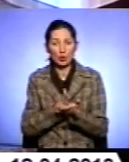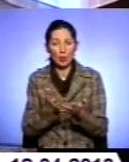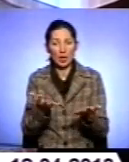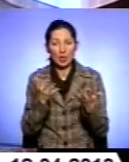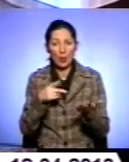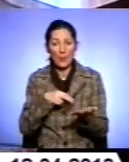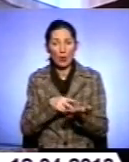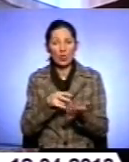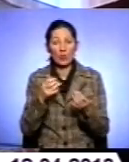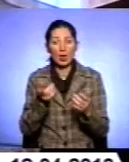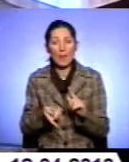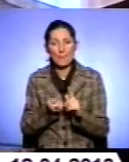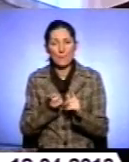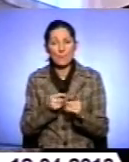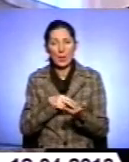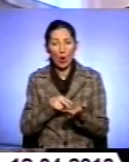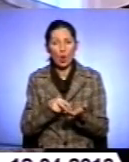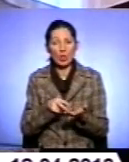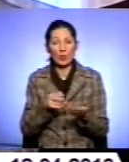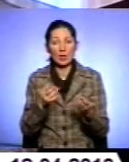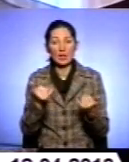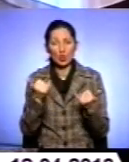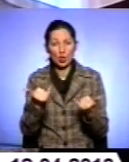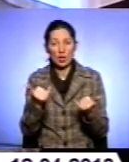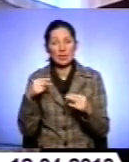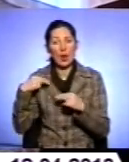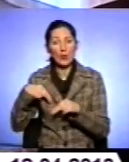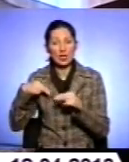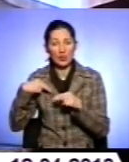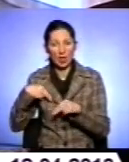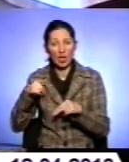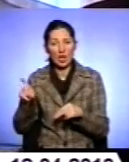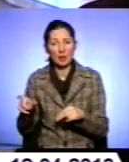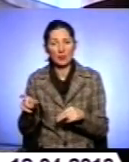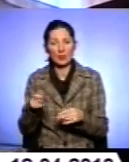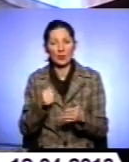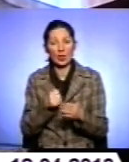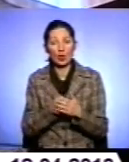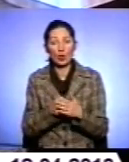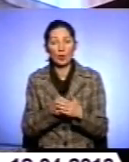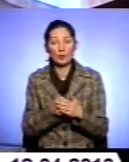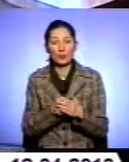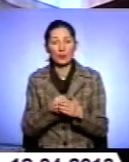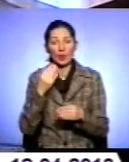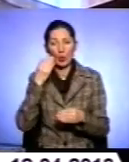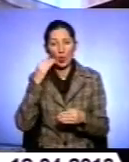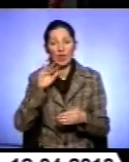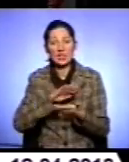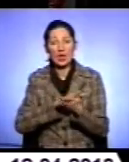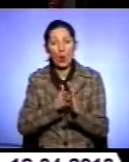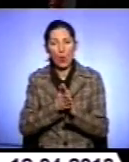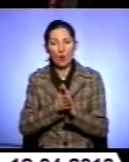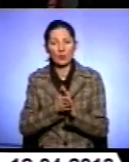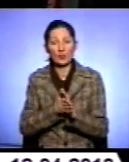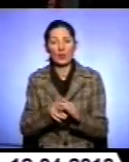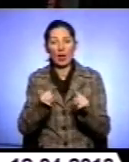до, верніше, приходять сучасні працівники, значить, до покращення умов. У